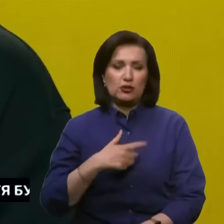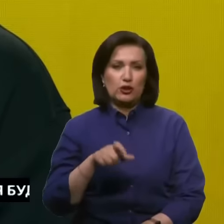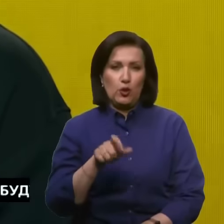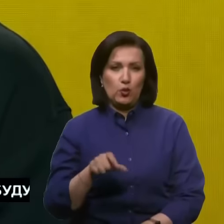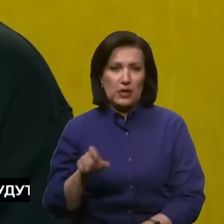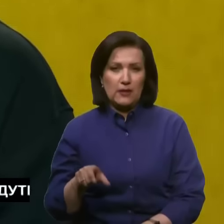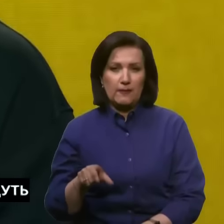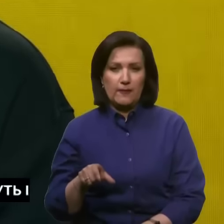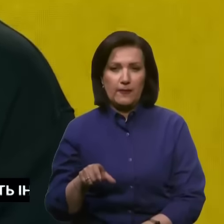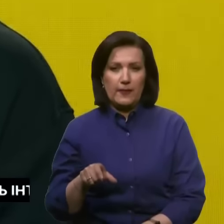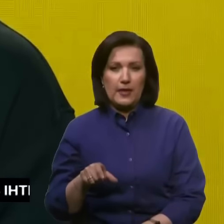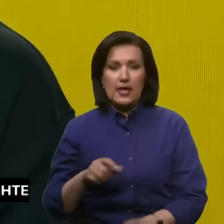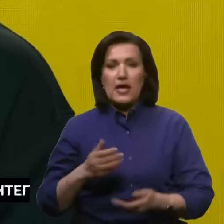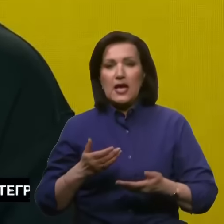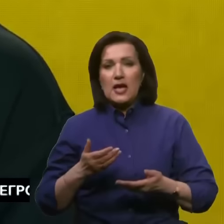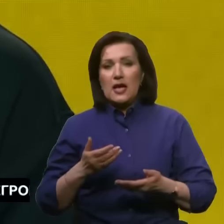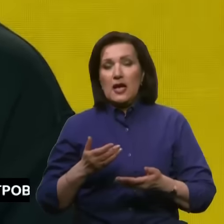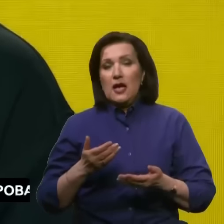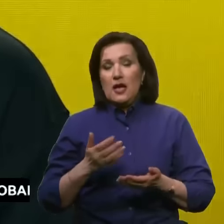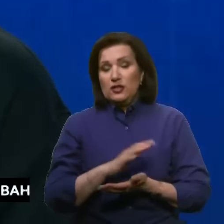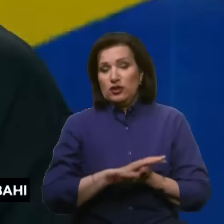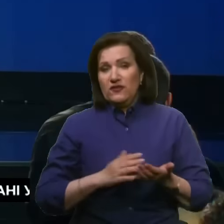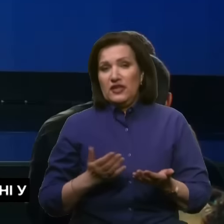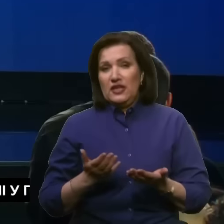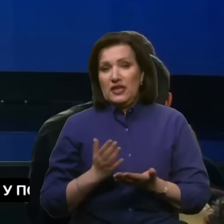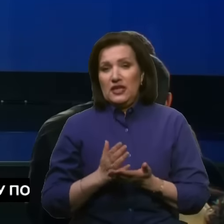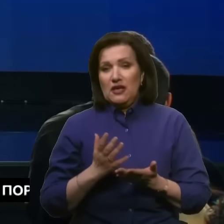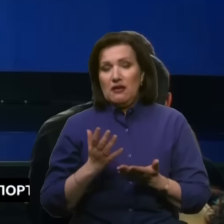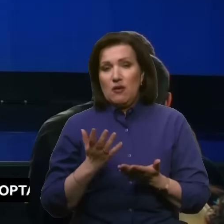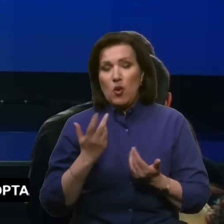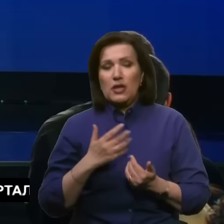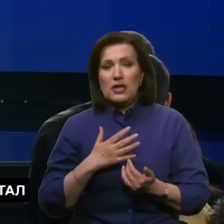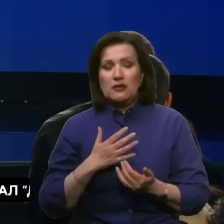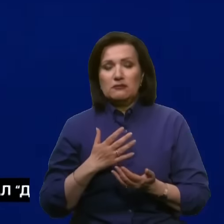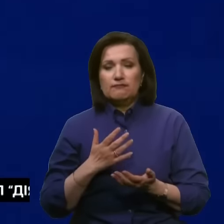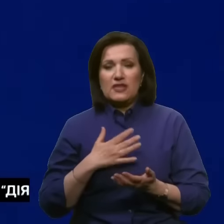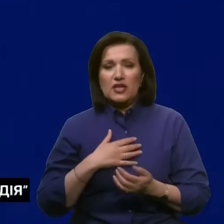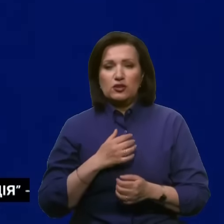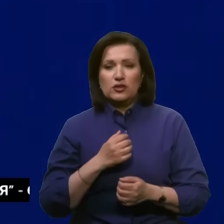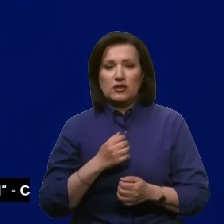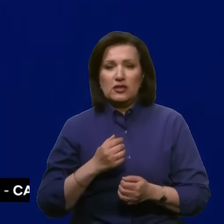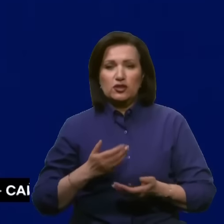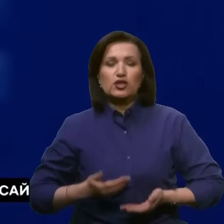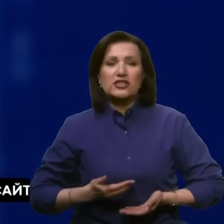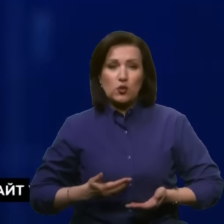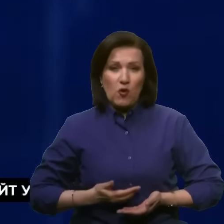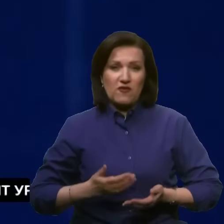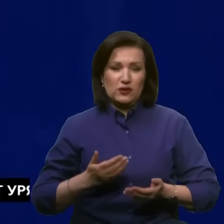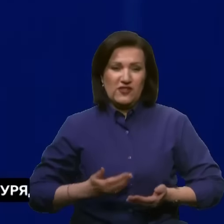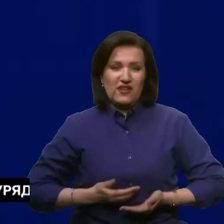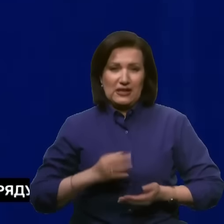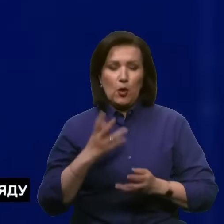людей. Живий трек є, коли наші військові міняють військових на